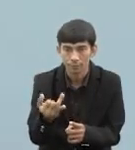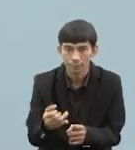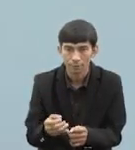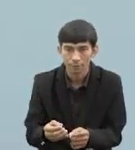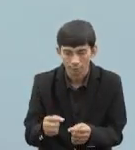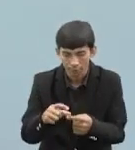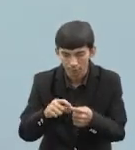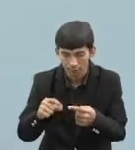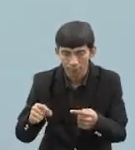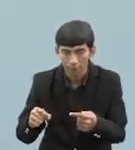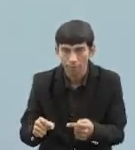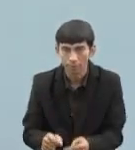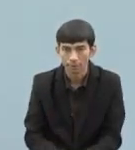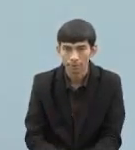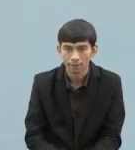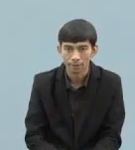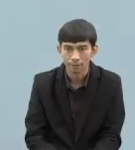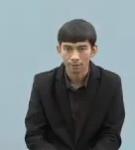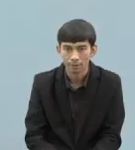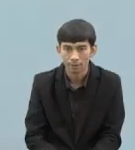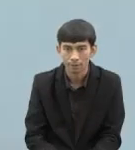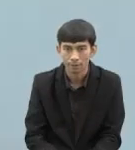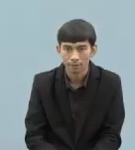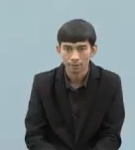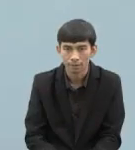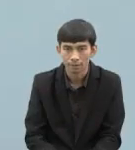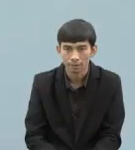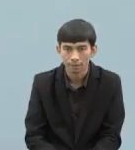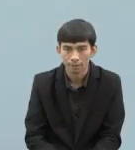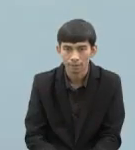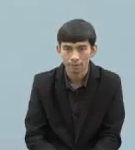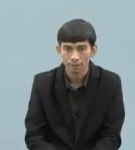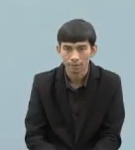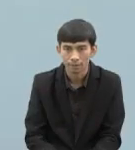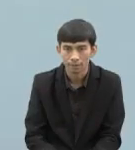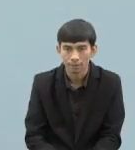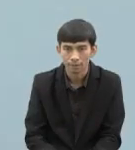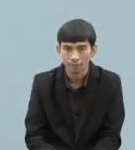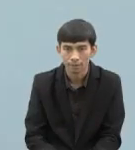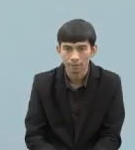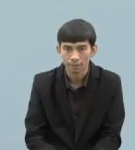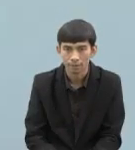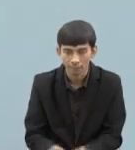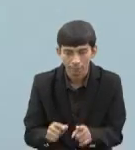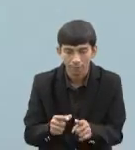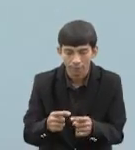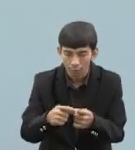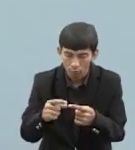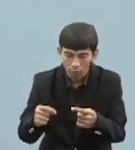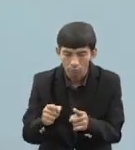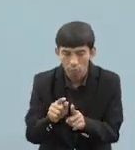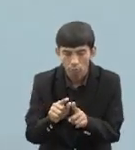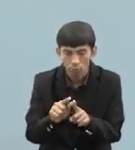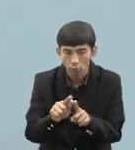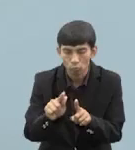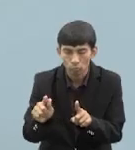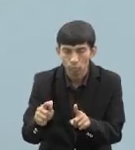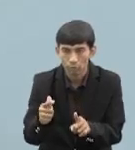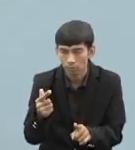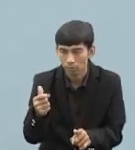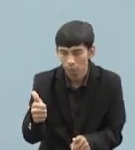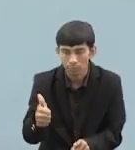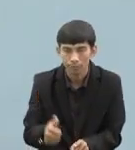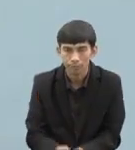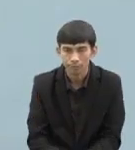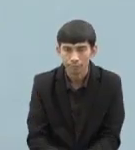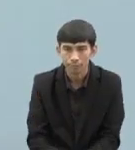Săn đái chua nâng ấy con. Ai. Chà chua nâng vẹ nó con. Tạm đàn cho mùi nạ kru con. Ôi chú bà